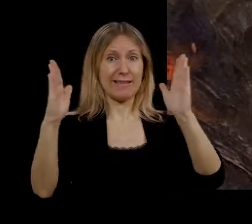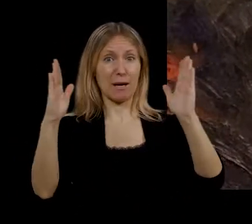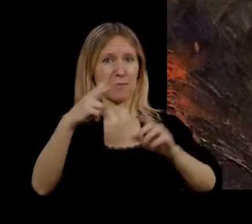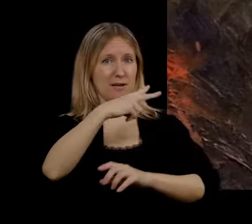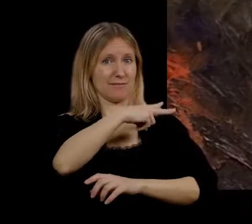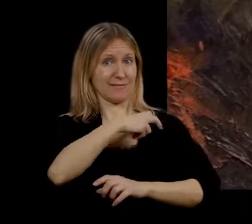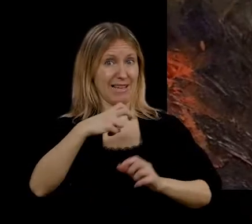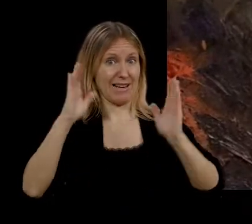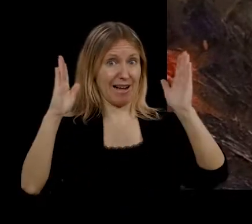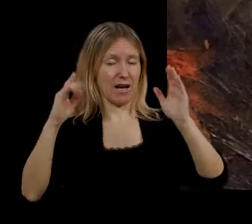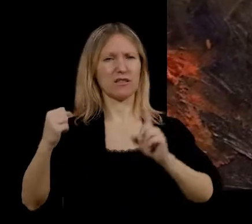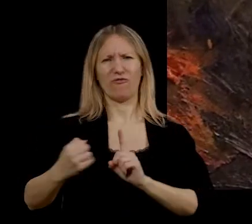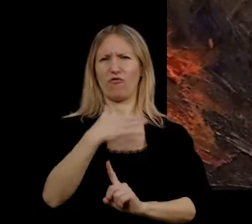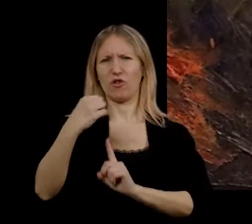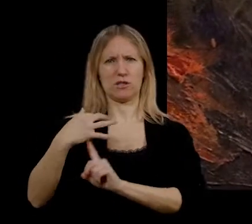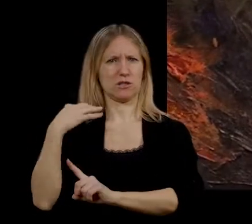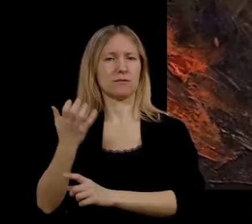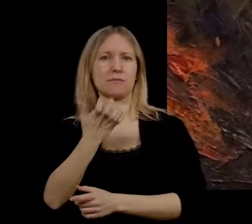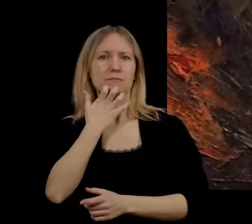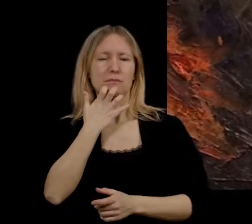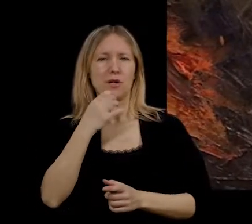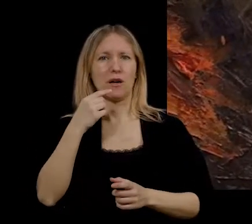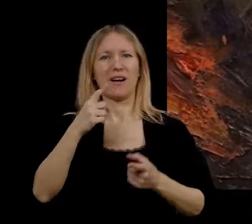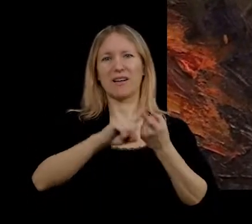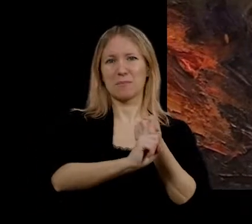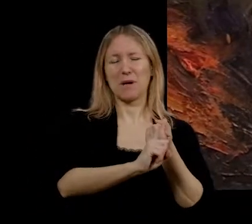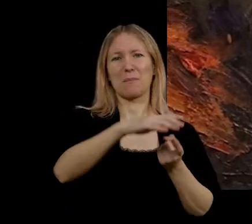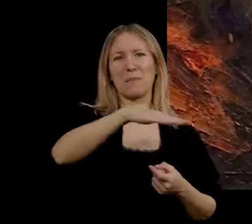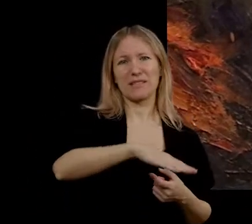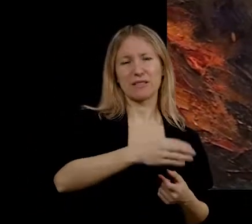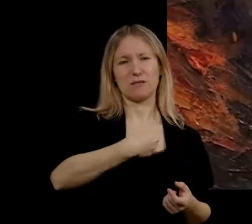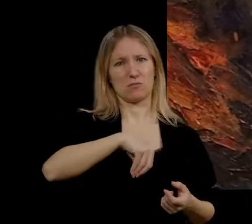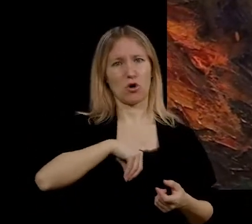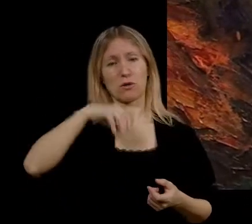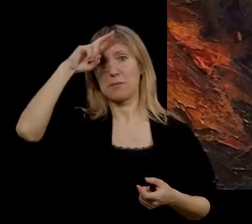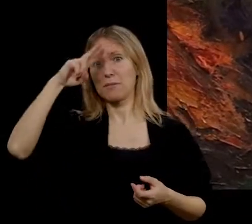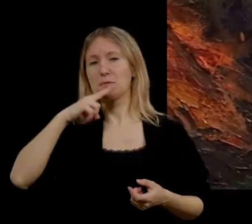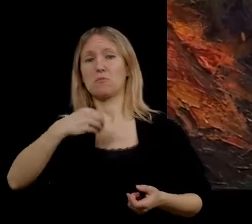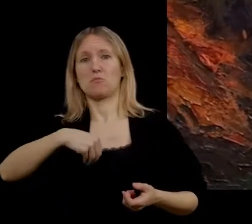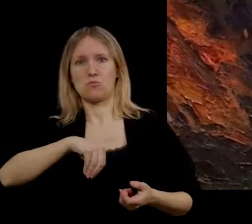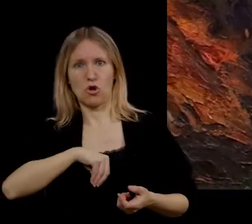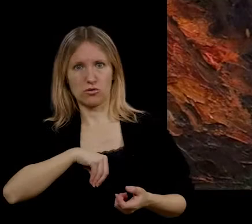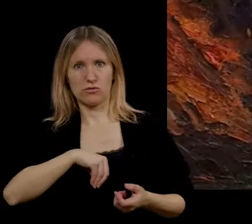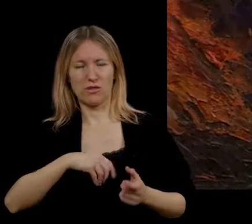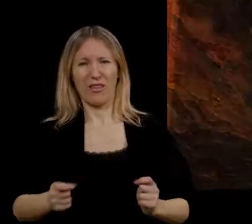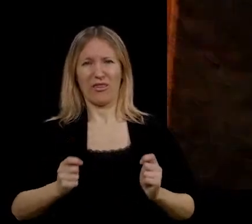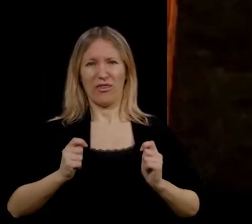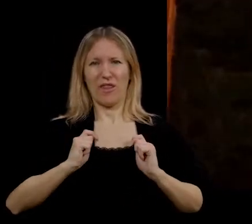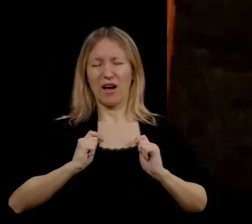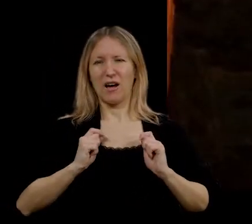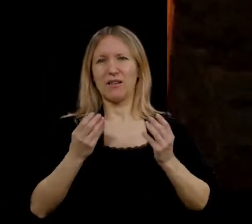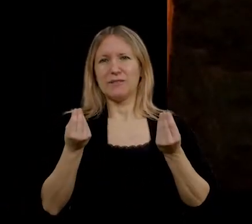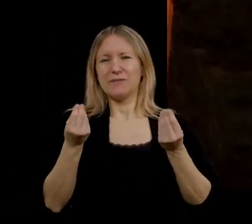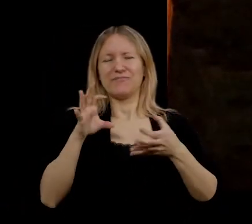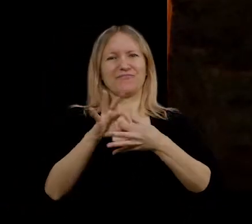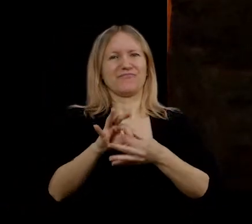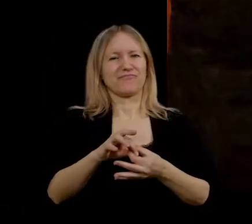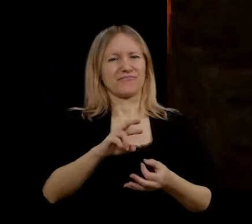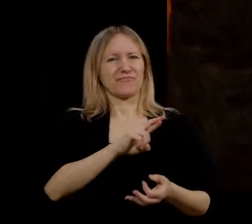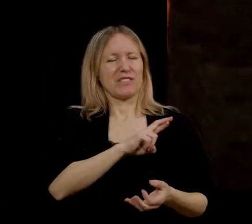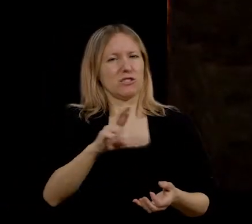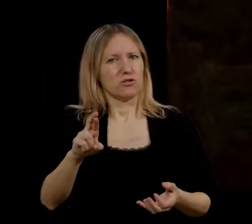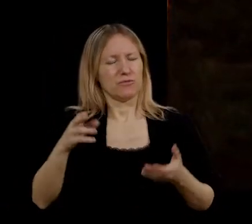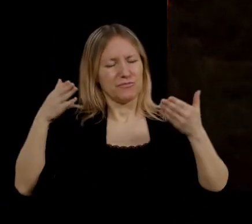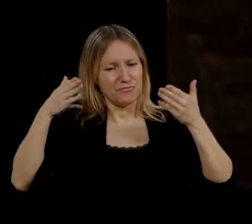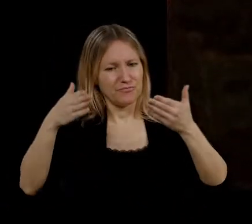En aquesta etapa hi influeixen diversos factors, com les morts del seu germà petit Andreu i del seu pare, que el conduïren a un cert